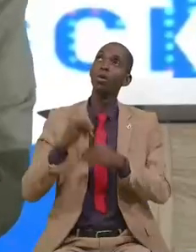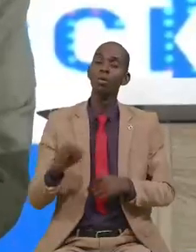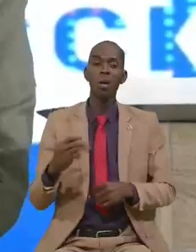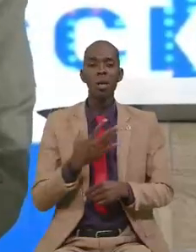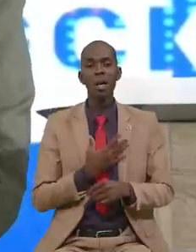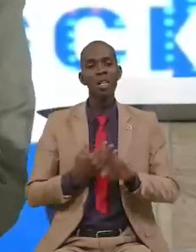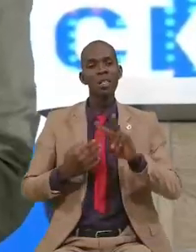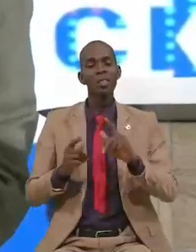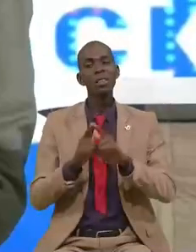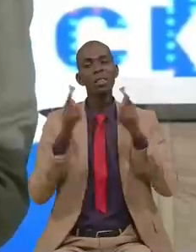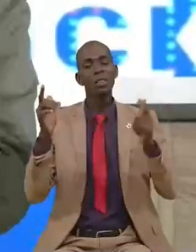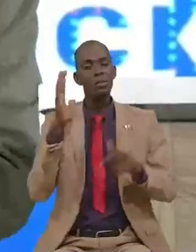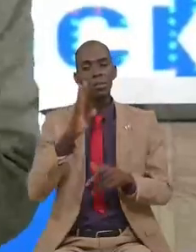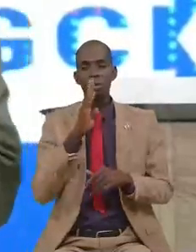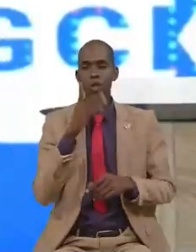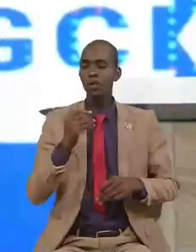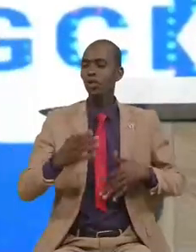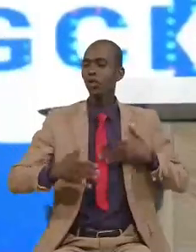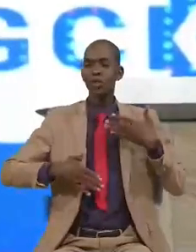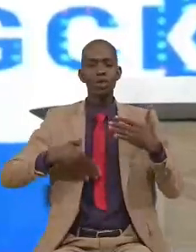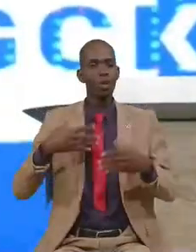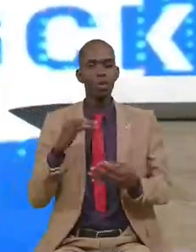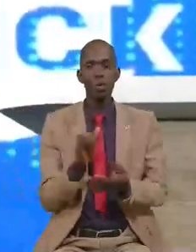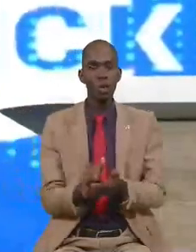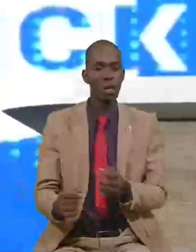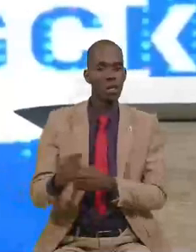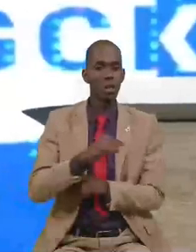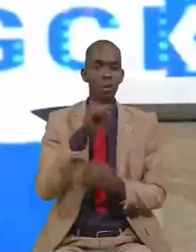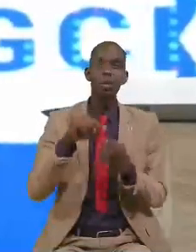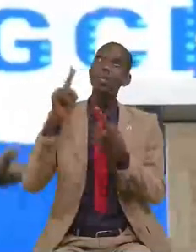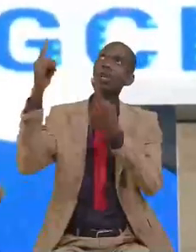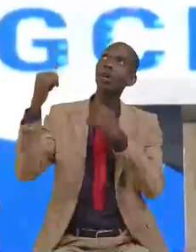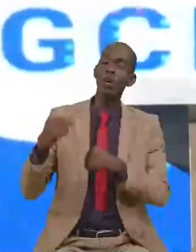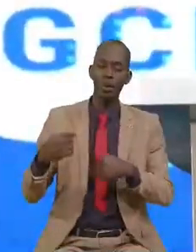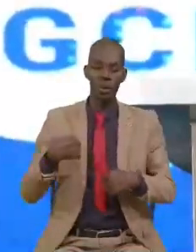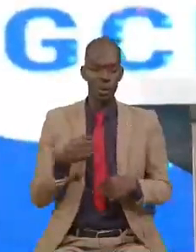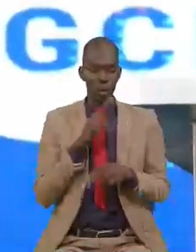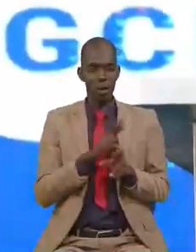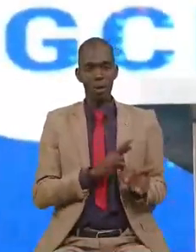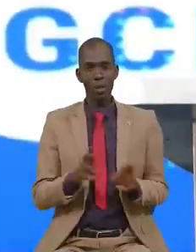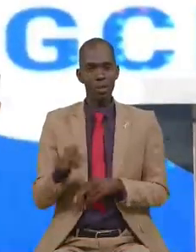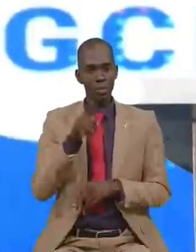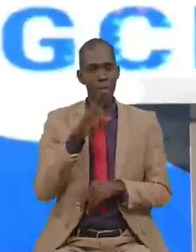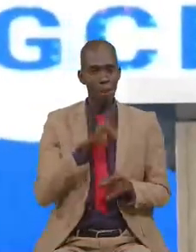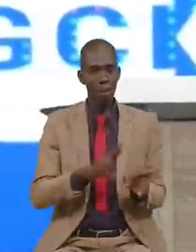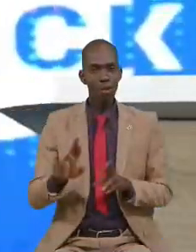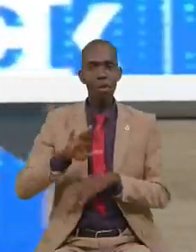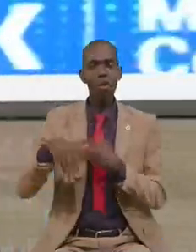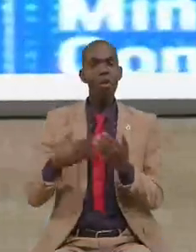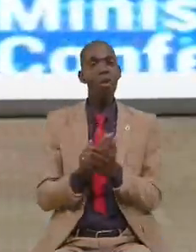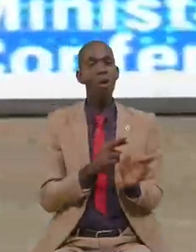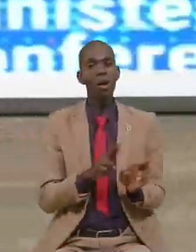la joie de ce jour-là, quand il viendra, et que nous sommes prêts, tu es prêt, je suis prêt, et nous allons avec